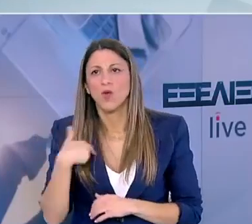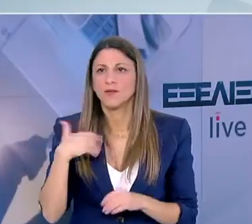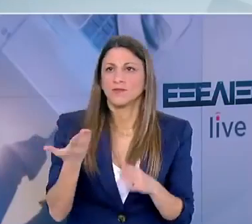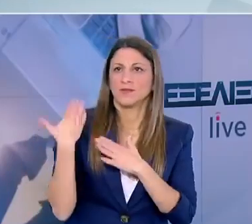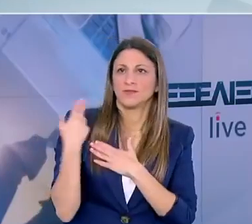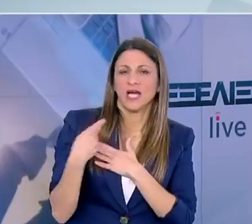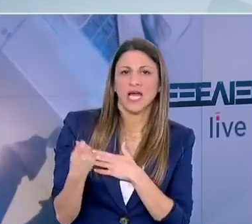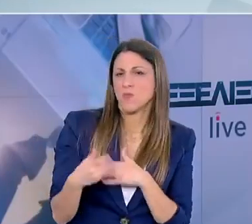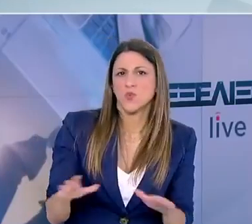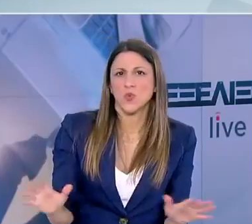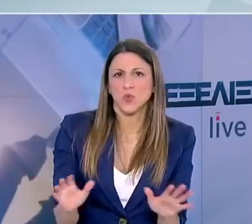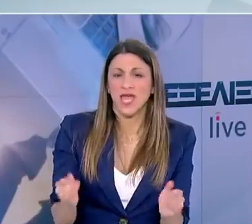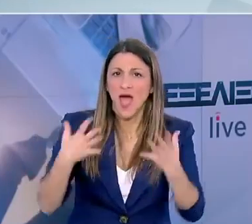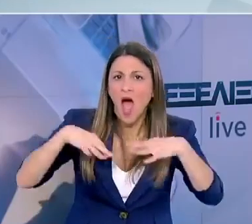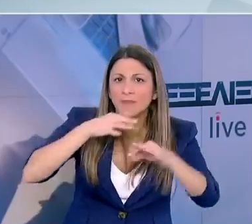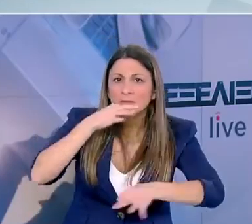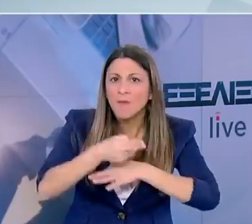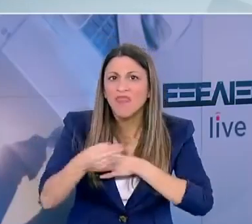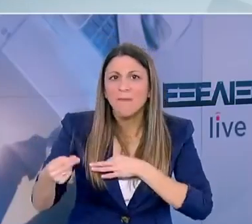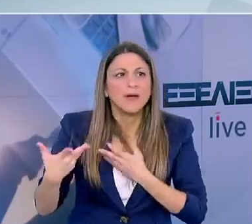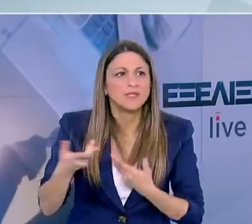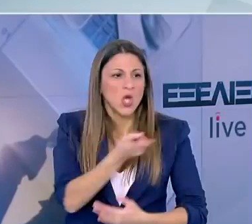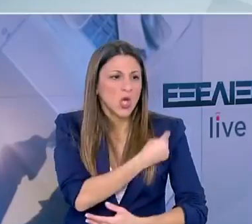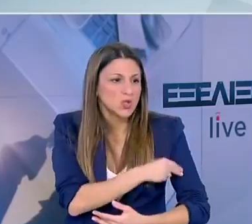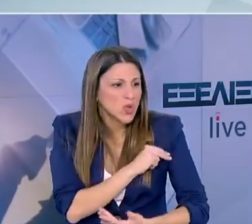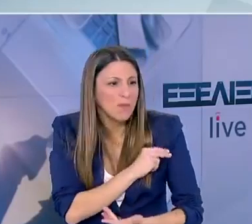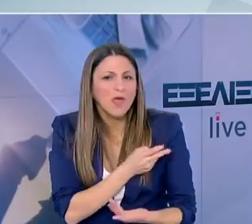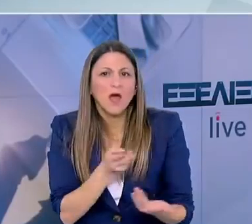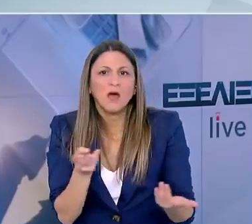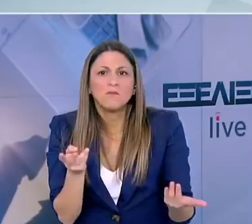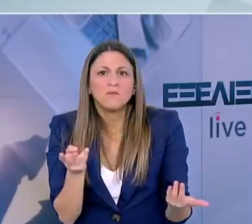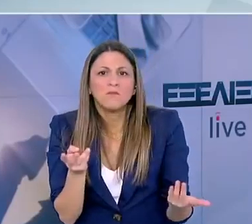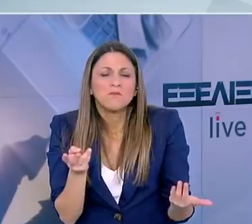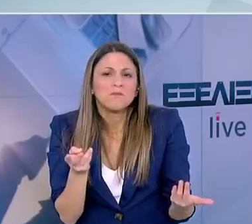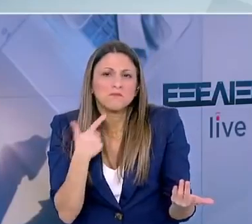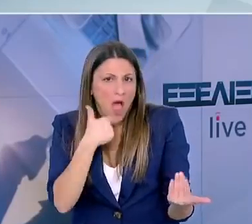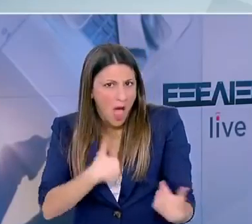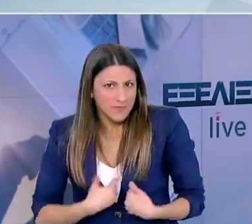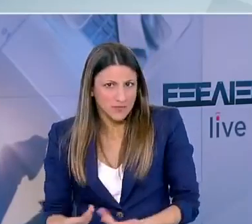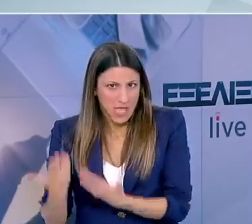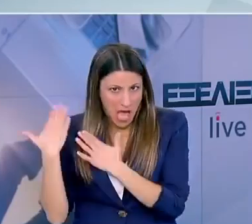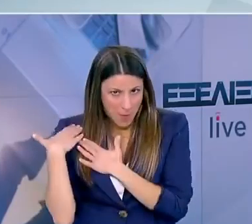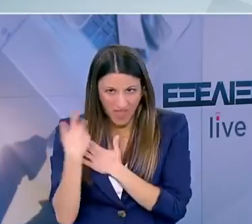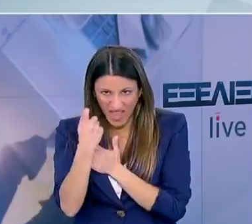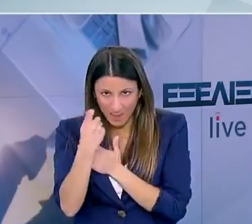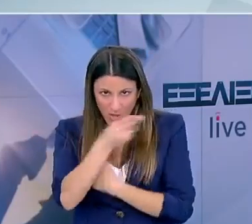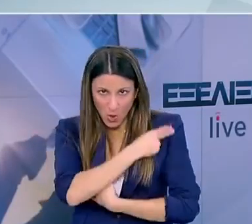έχει ζητήσει από την αρχή την ενίσχυση του συστήματος υγείας. Αλλά νομίζω κατάλληλος για να απαντήσει γι' αυτό είναι ο Υφυπουργός. Ευχαριστώ.